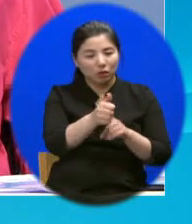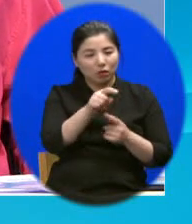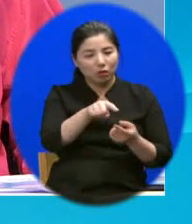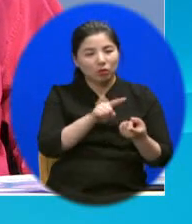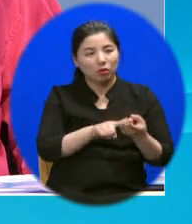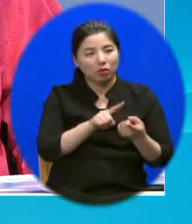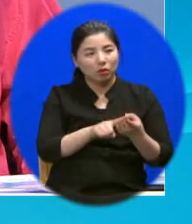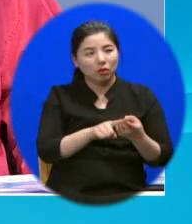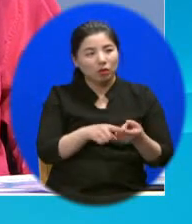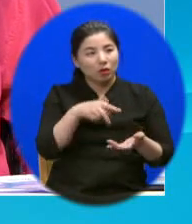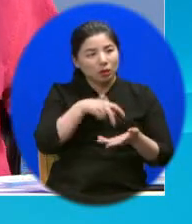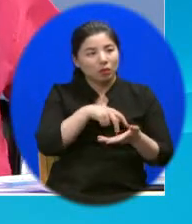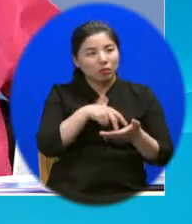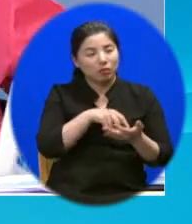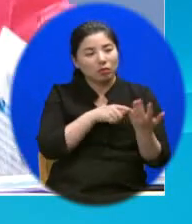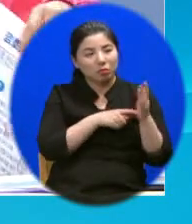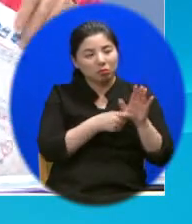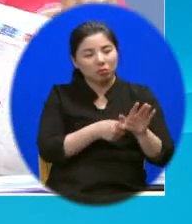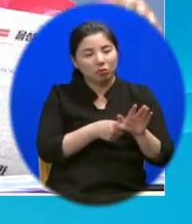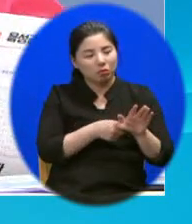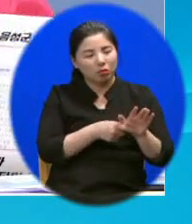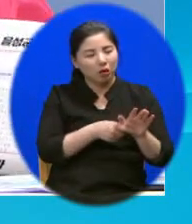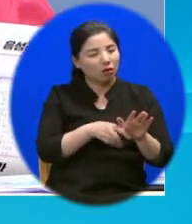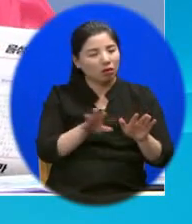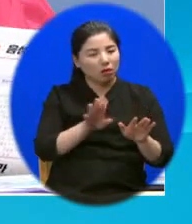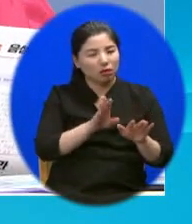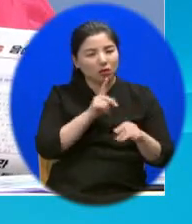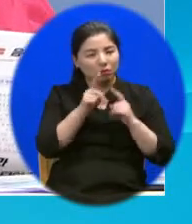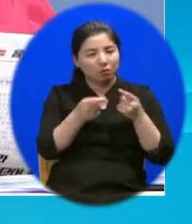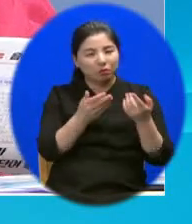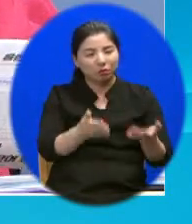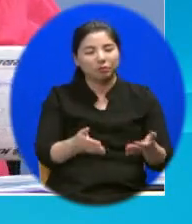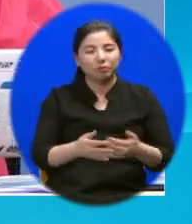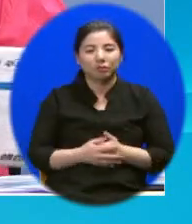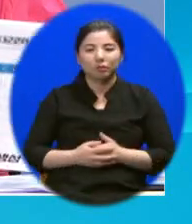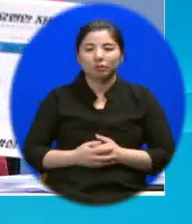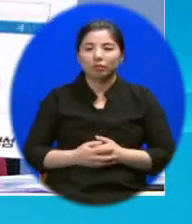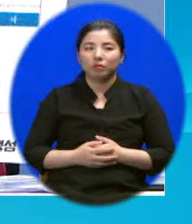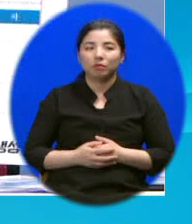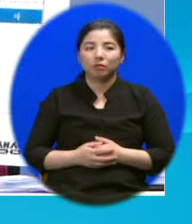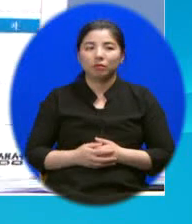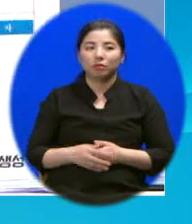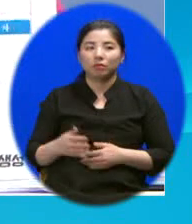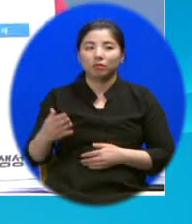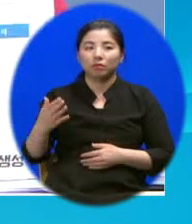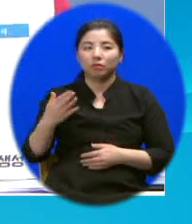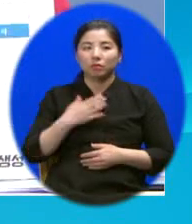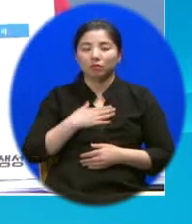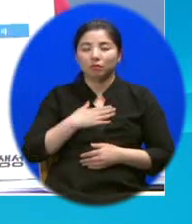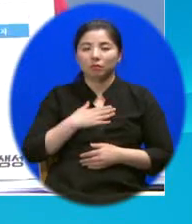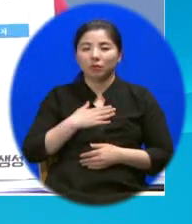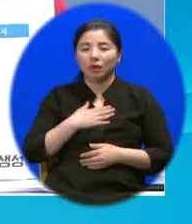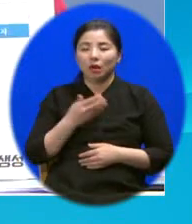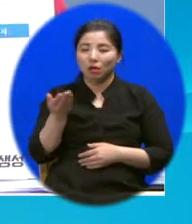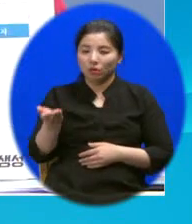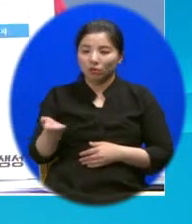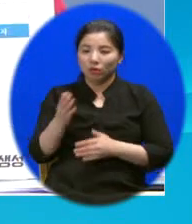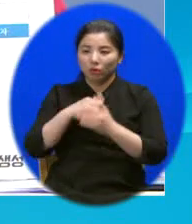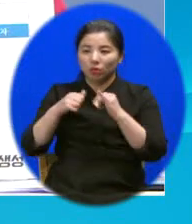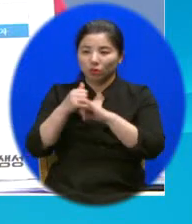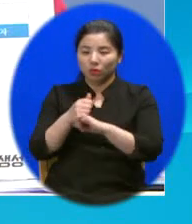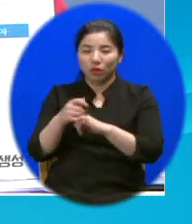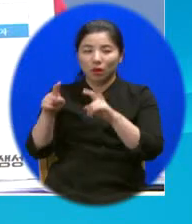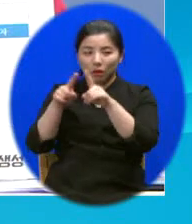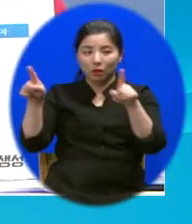부분들에 대해서는 입장 표명을 탈 자리가 아니었다는 말씀을 드립니다 자 제가 좀 그 우리 후보 님의 공역